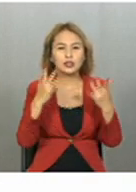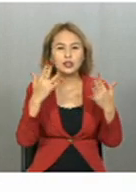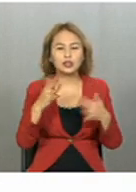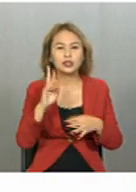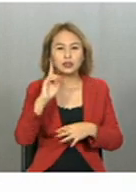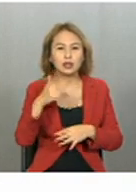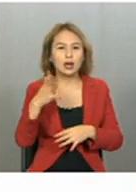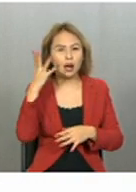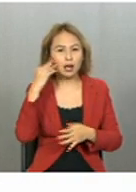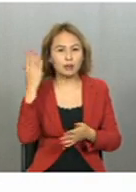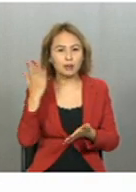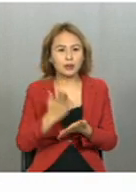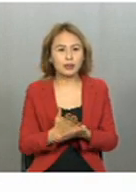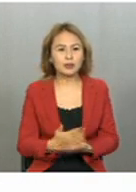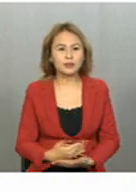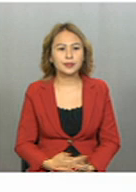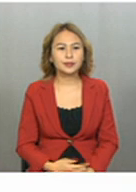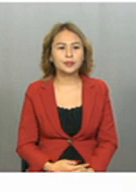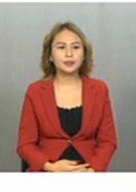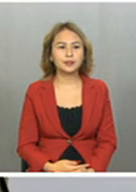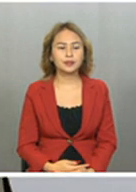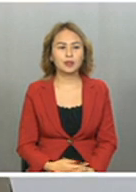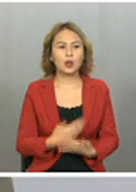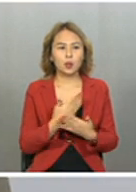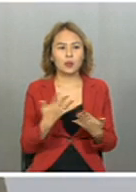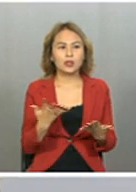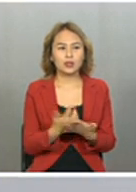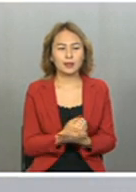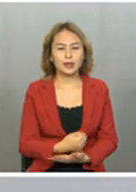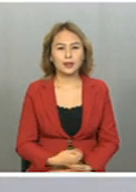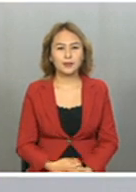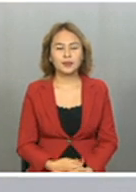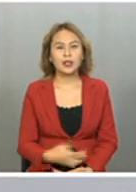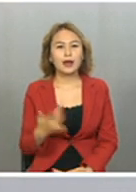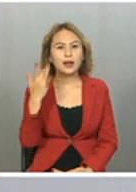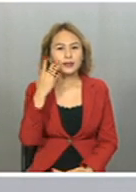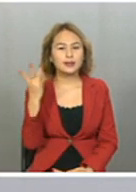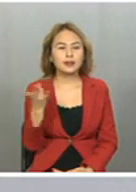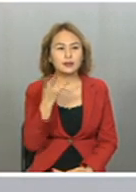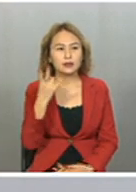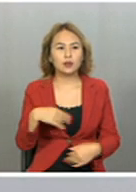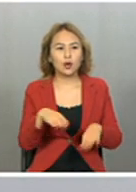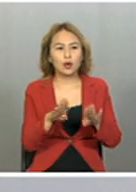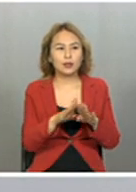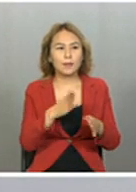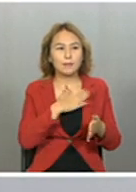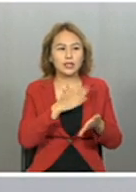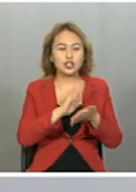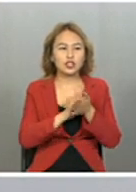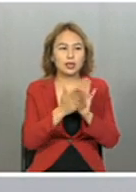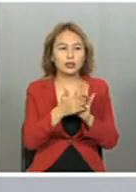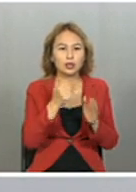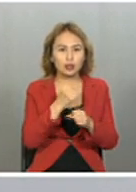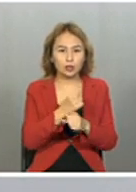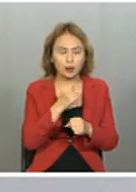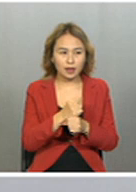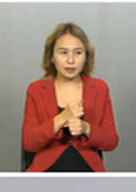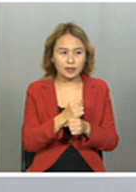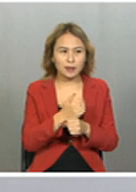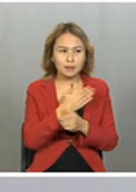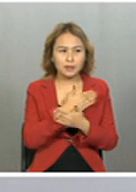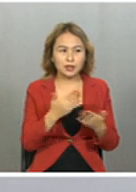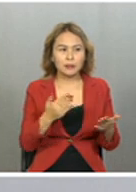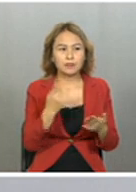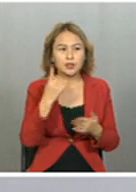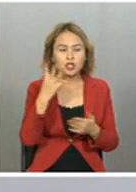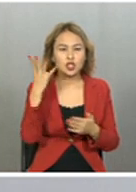неше килограмм алма бар? Осыны табайық. Әдеттегідей, алдымен біз шартын құрып аламыз. Мінекей балалар, бірінші